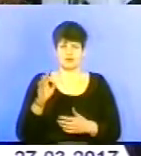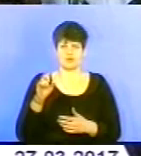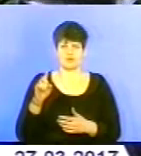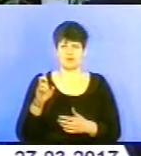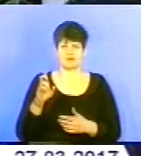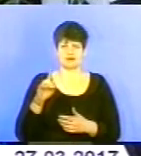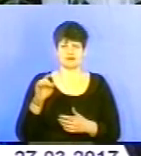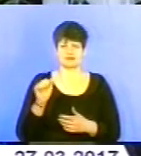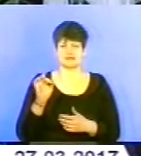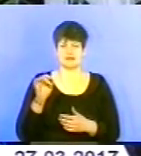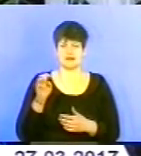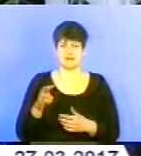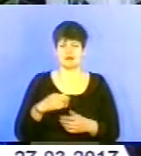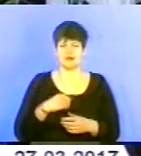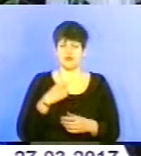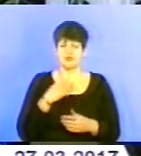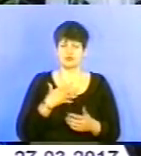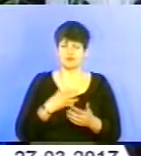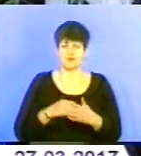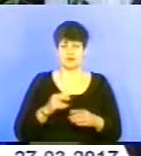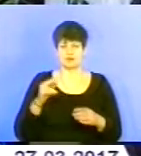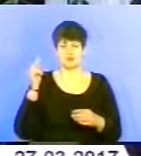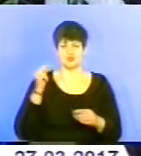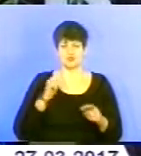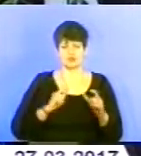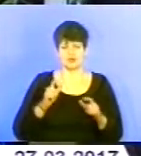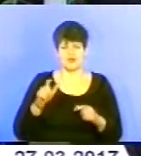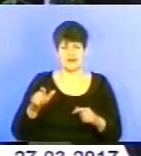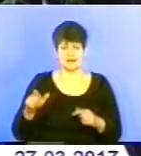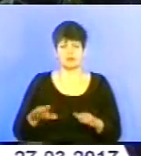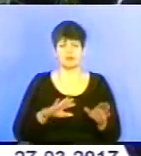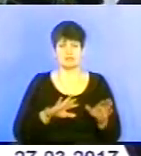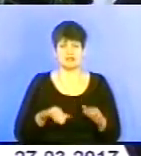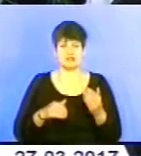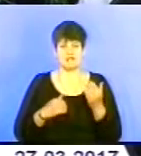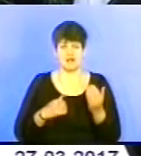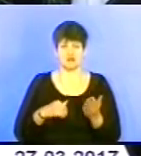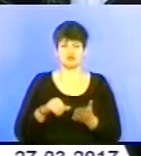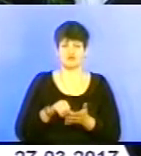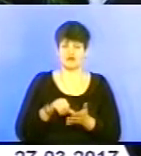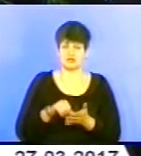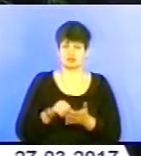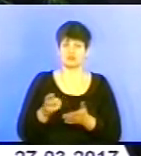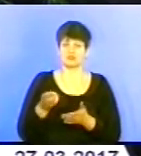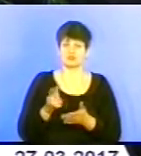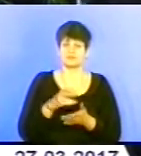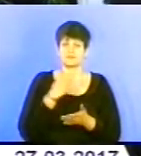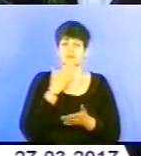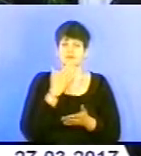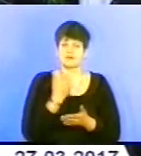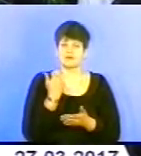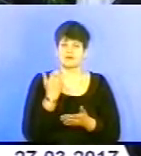От я кажу своїм студентам, якщо після вашого виступу прийдуть і спитають